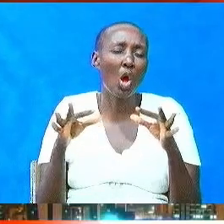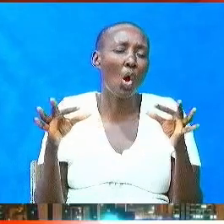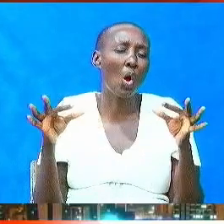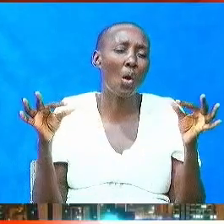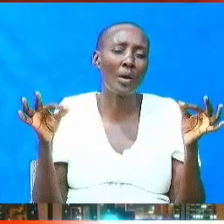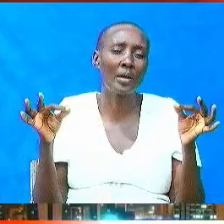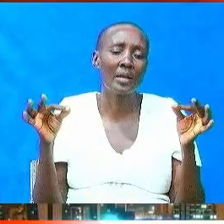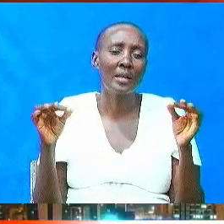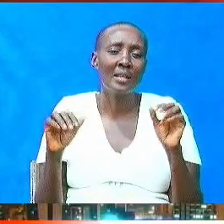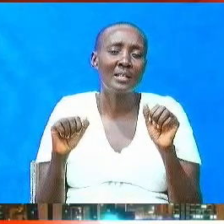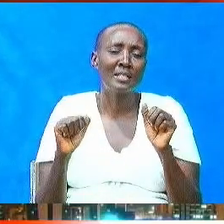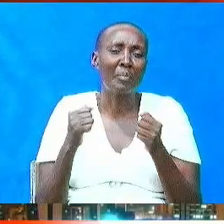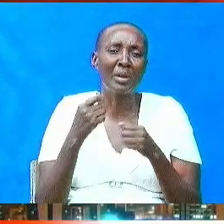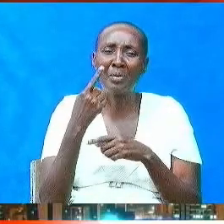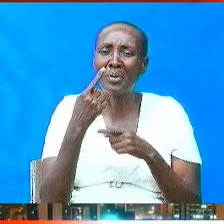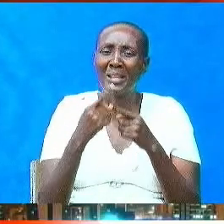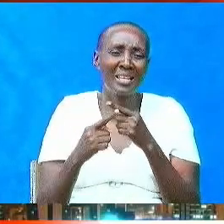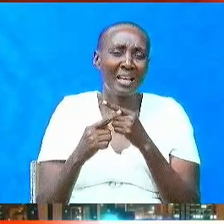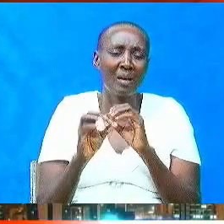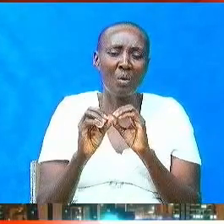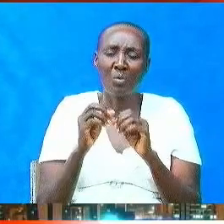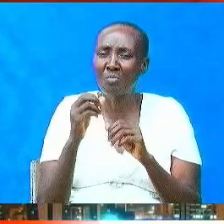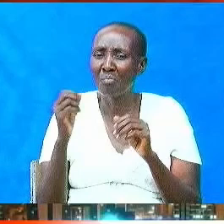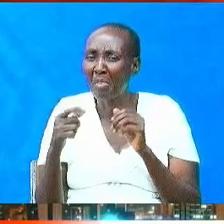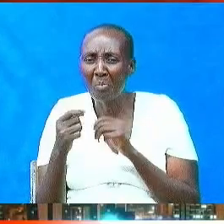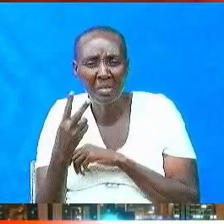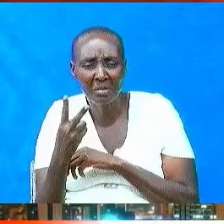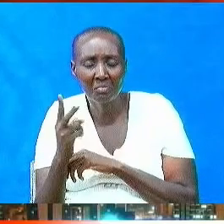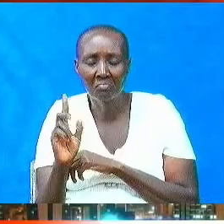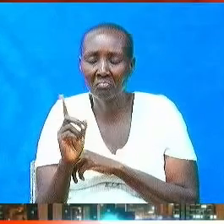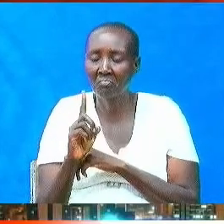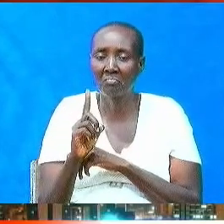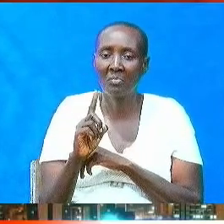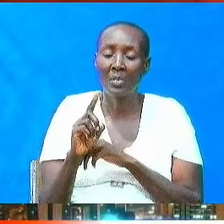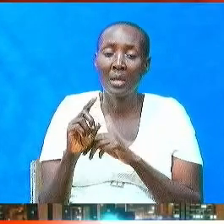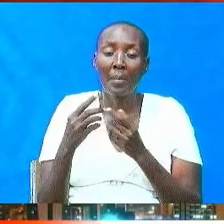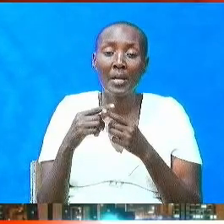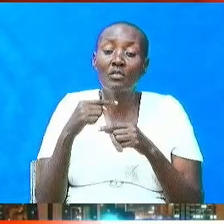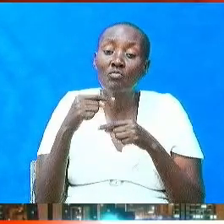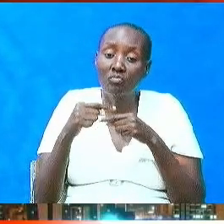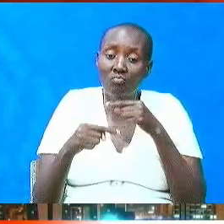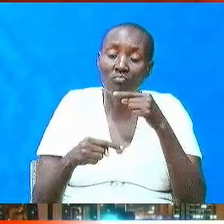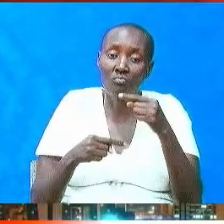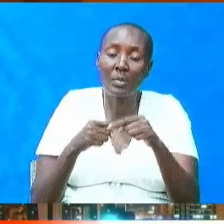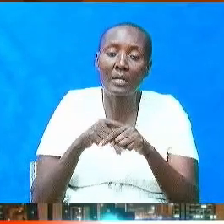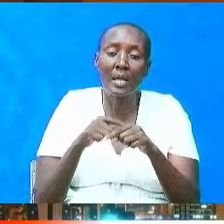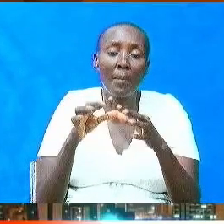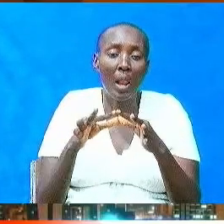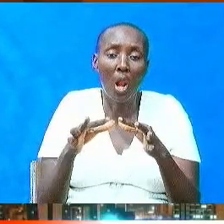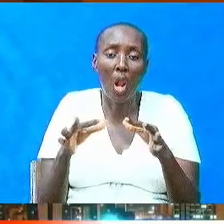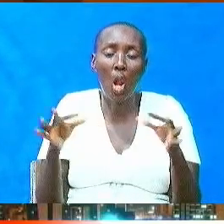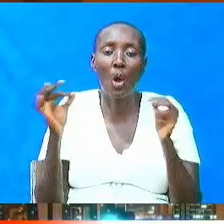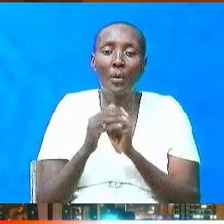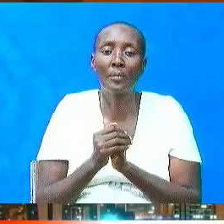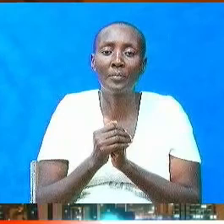not something that happened within a year or a couple of months. This is something that was ongoing for a very, very long period. I